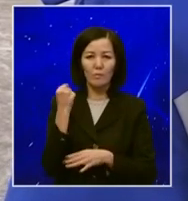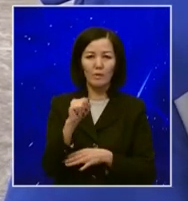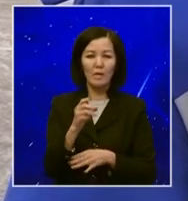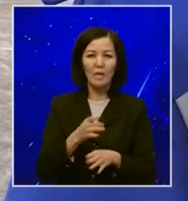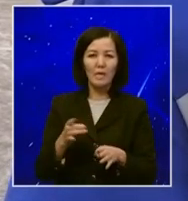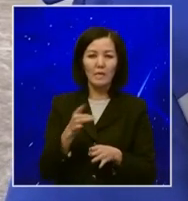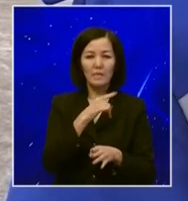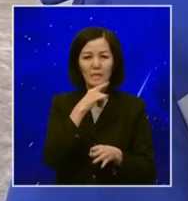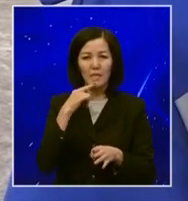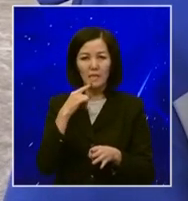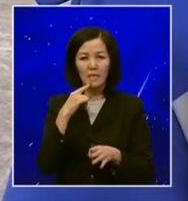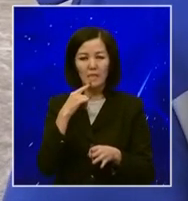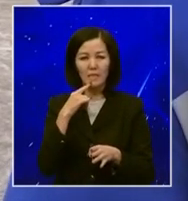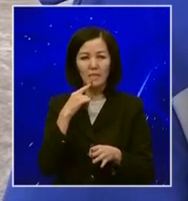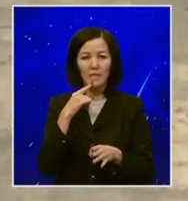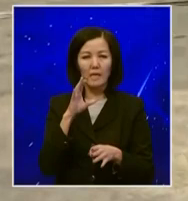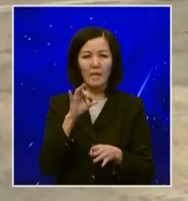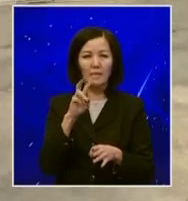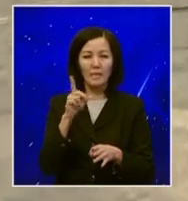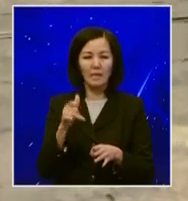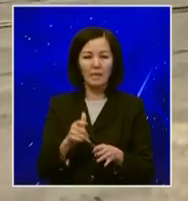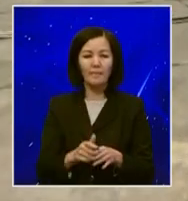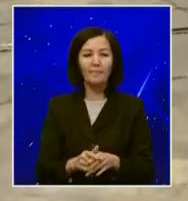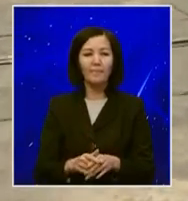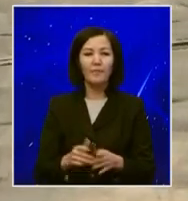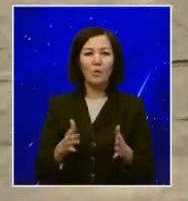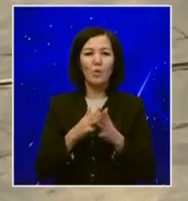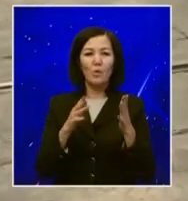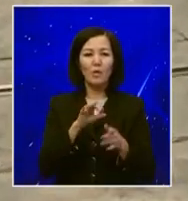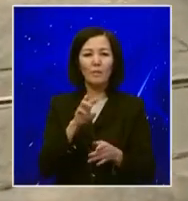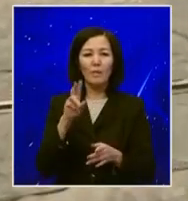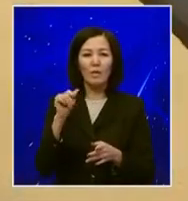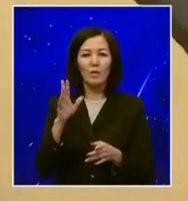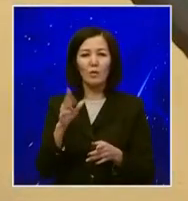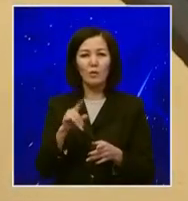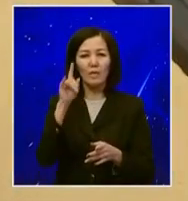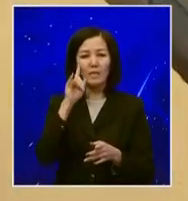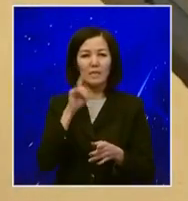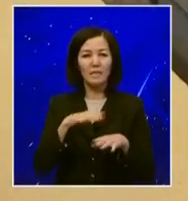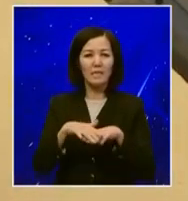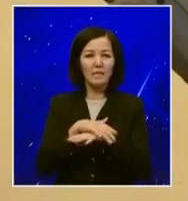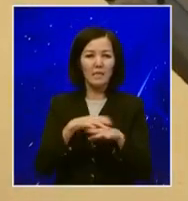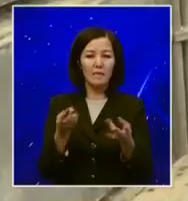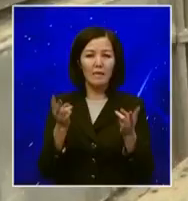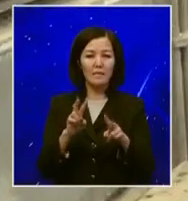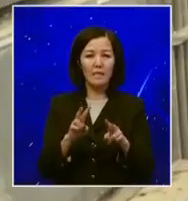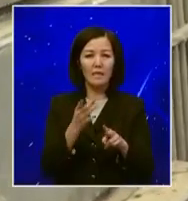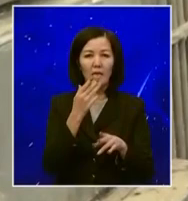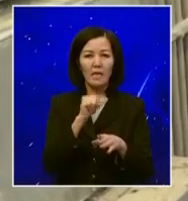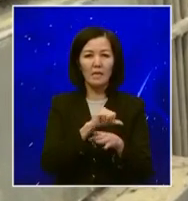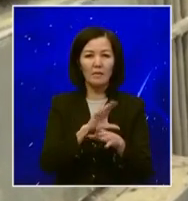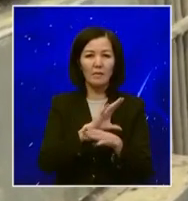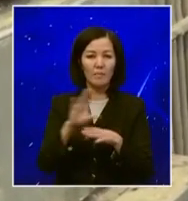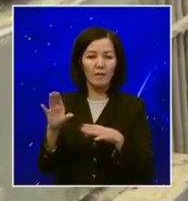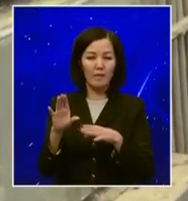который является для нас основным, не говоря про казахстанский. Около миллиона аккумуляторов поставляется на казахстанский рынок. Остальная часть отправляется